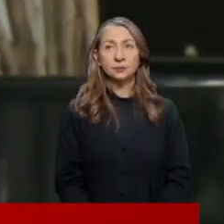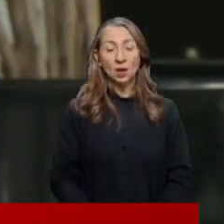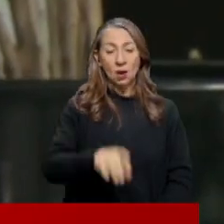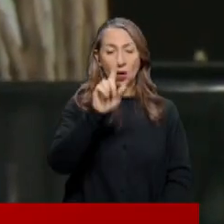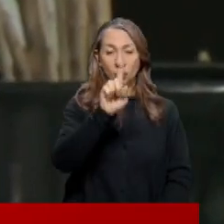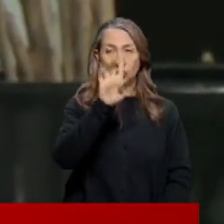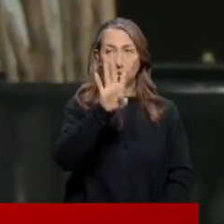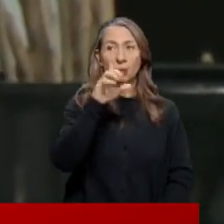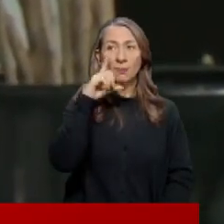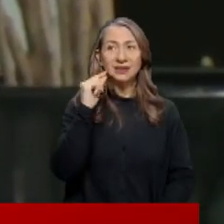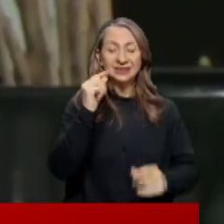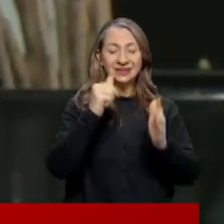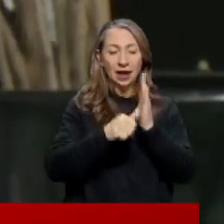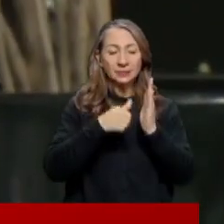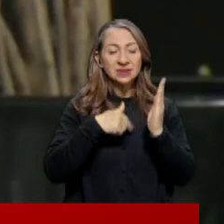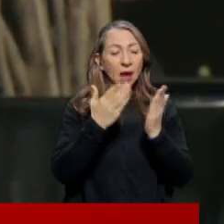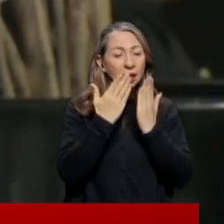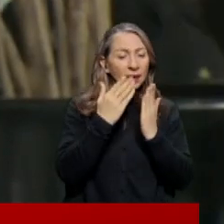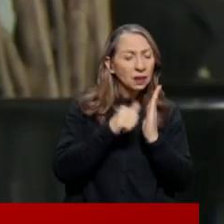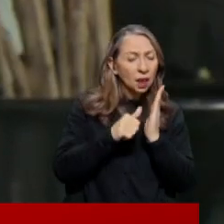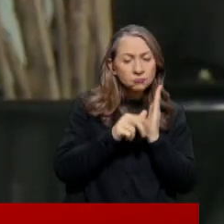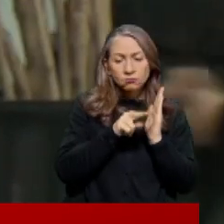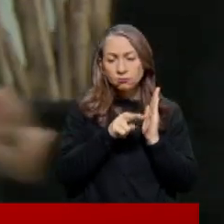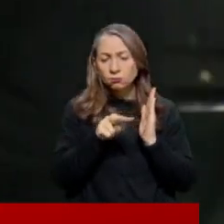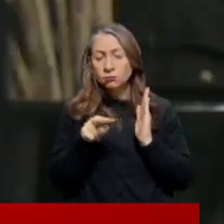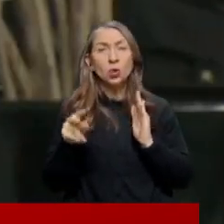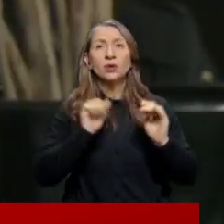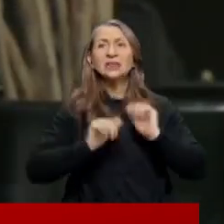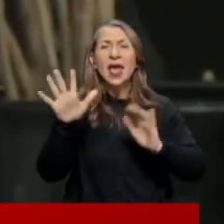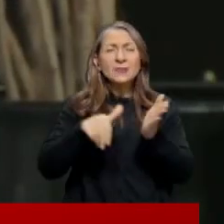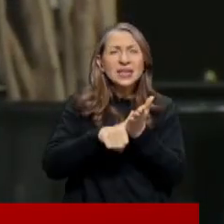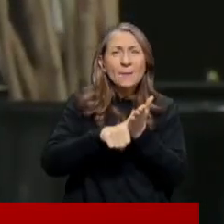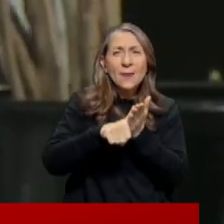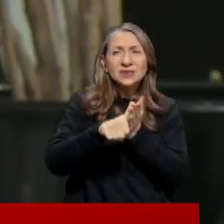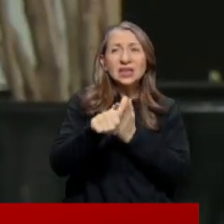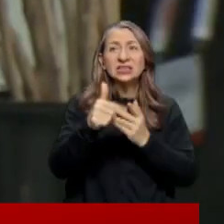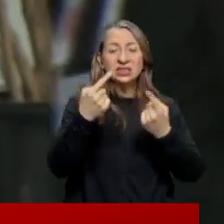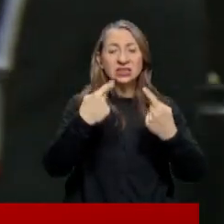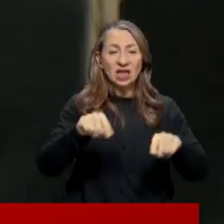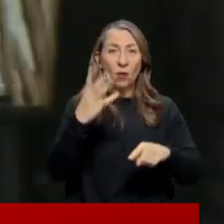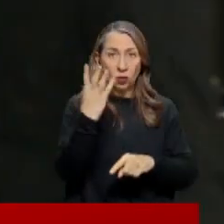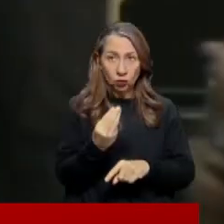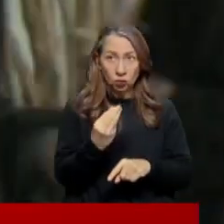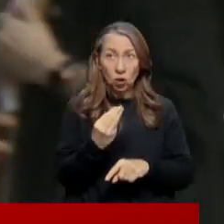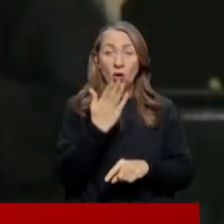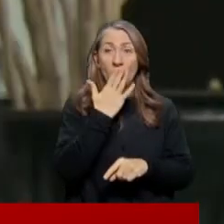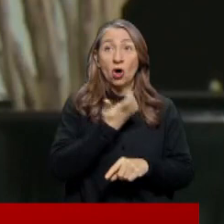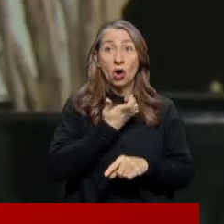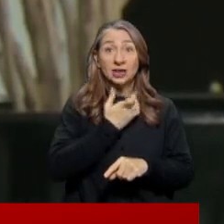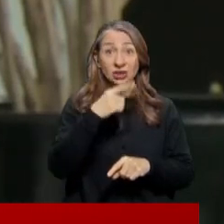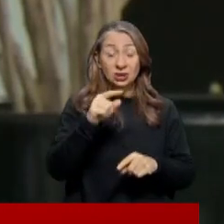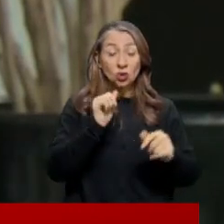14 Mayıs tarihi biz akademik takvimlere baktık. Üniversitelerin neredeyse tamamında sınavların olduğu,